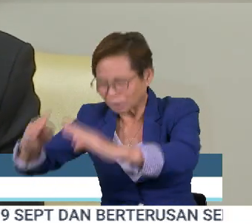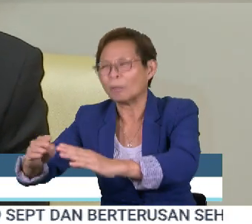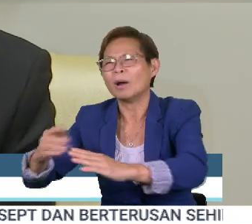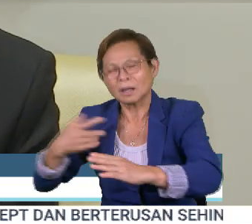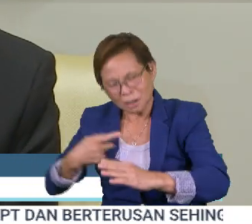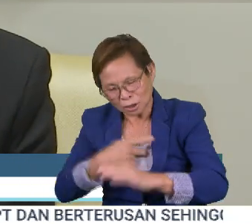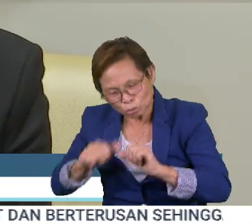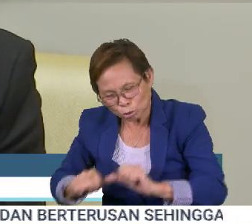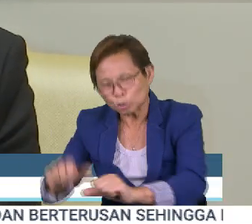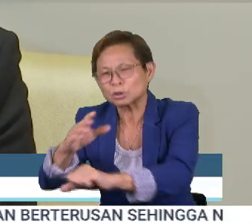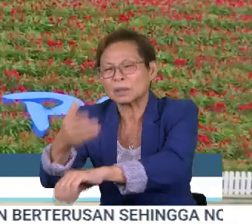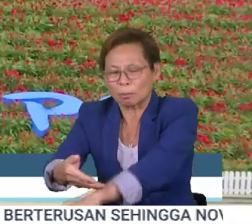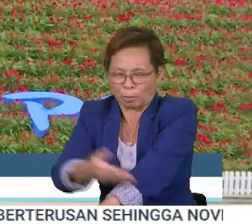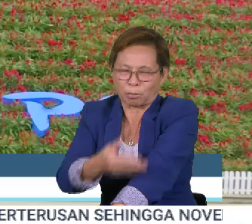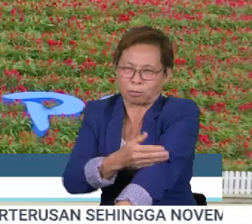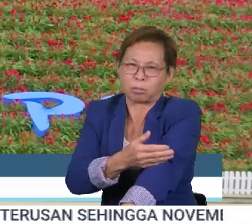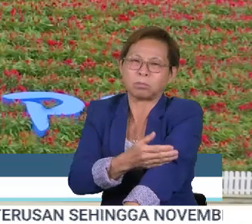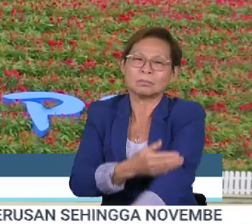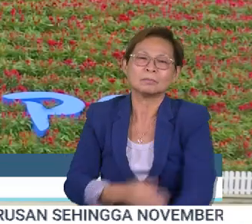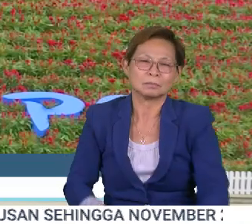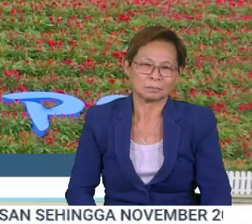kita teruskan tingkatkan. Ya.